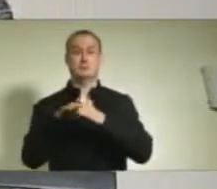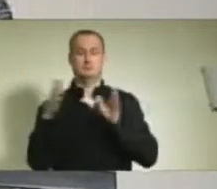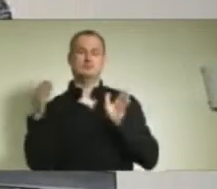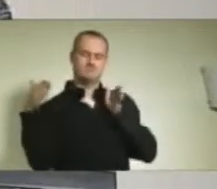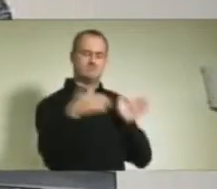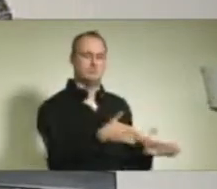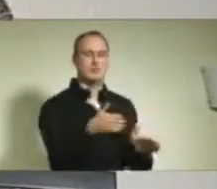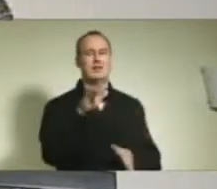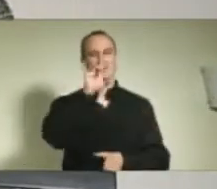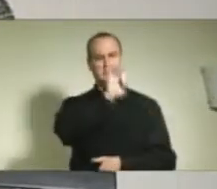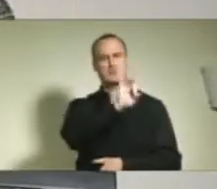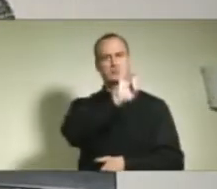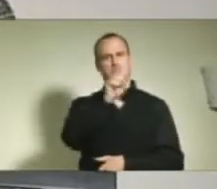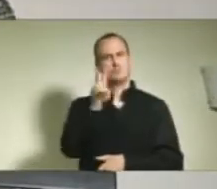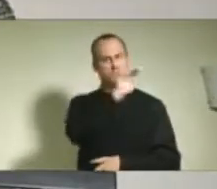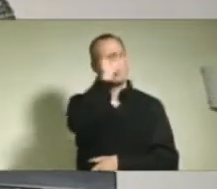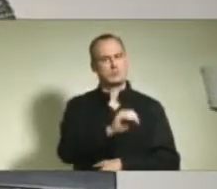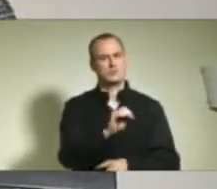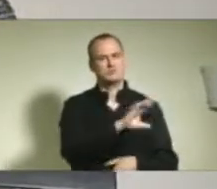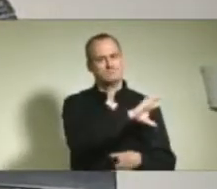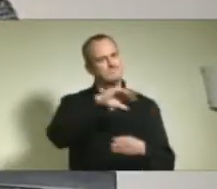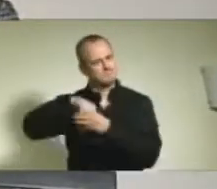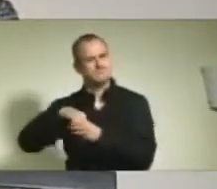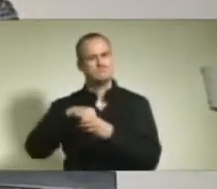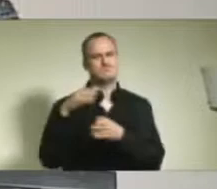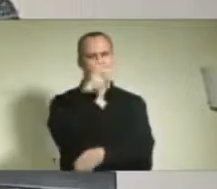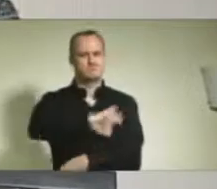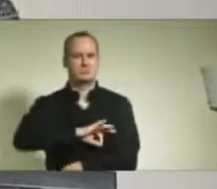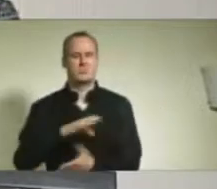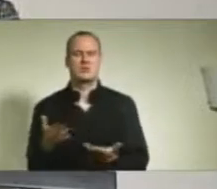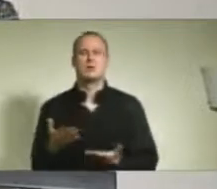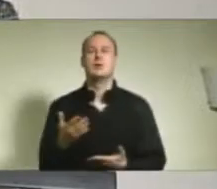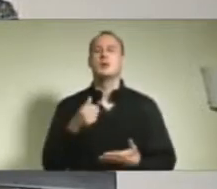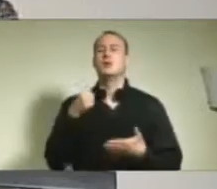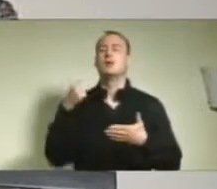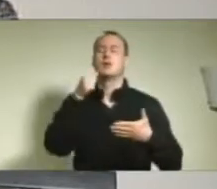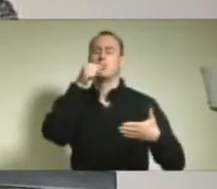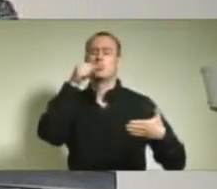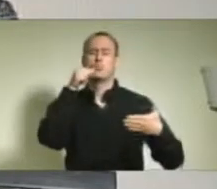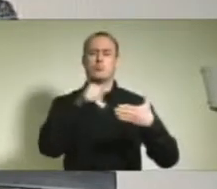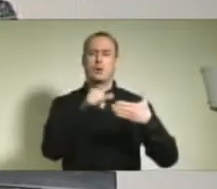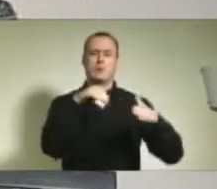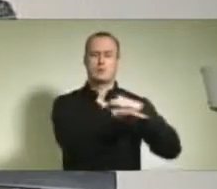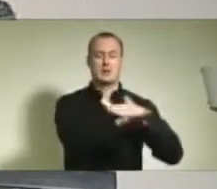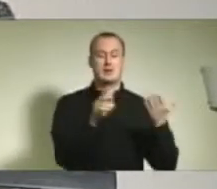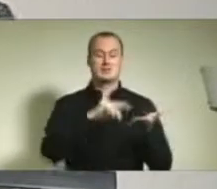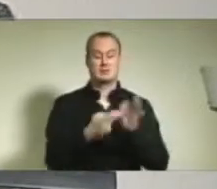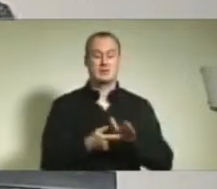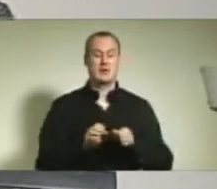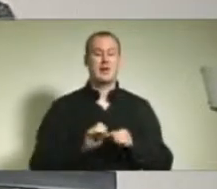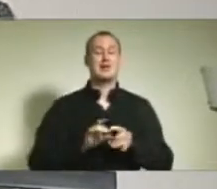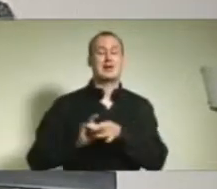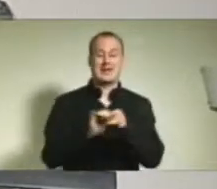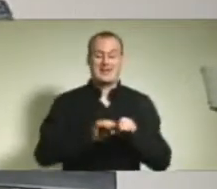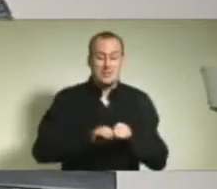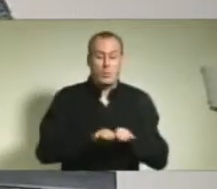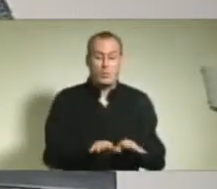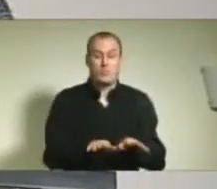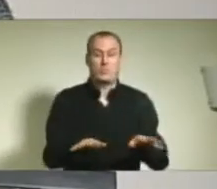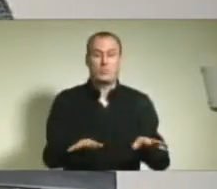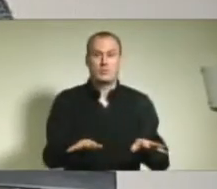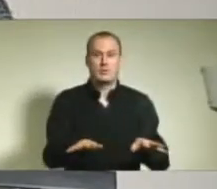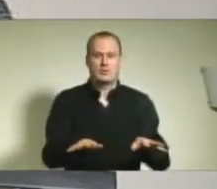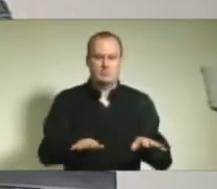actuellement, le défi postal, c'est de bancariser de plus en plus le réseau. Et donc, sur les 17